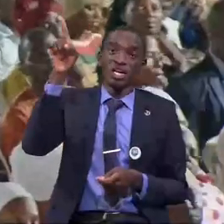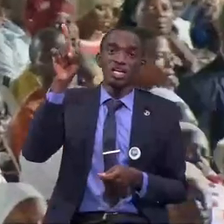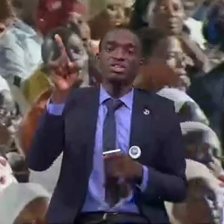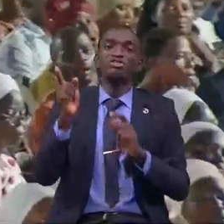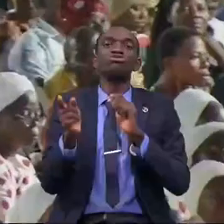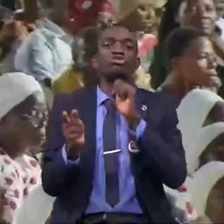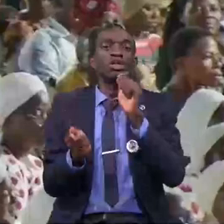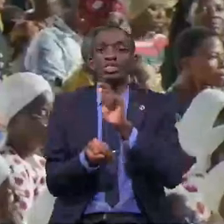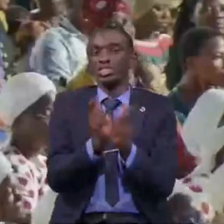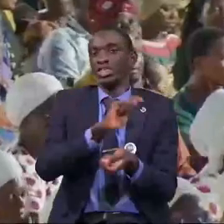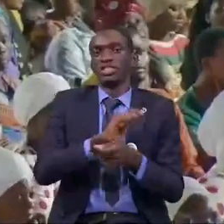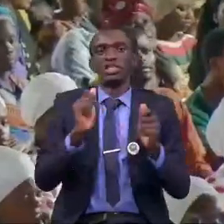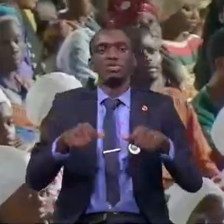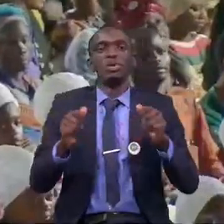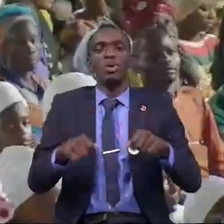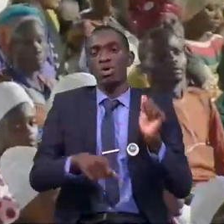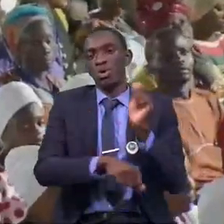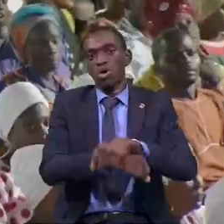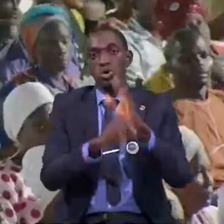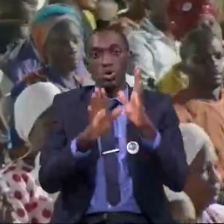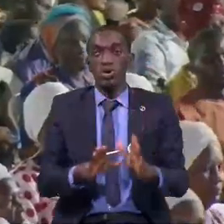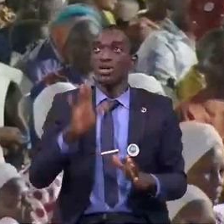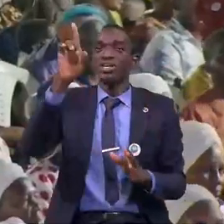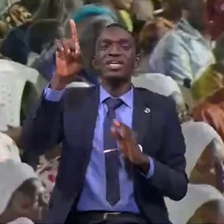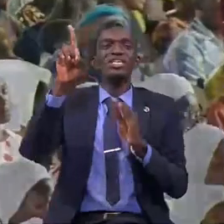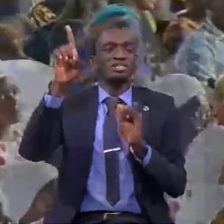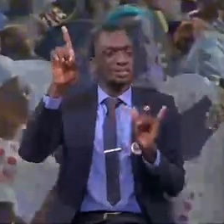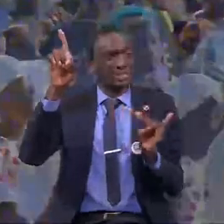Le vainqueur inchangeable.